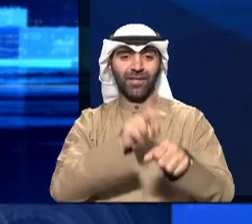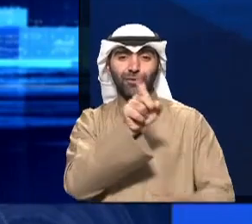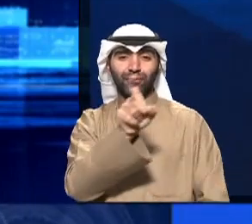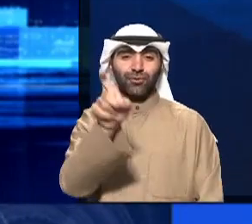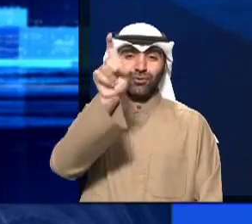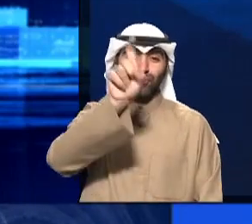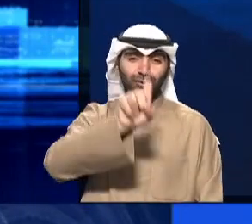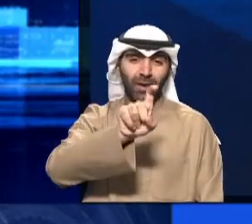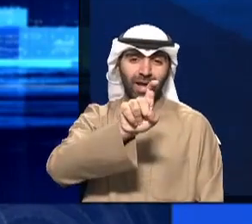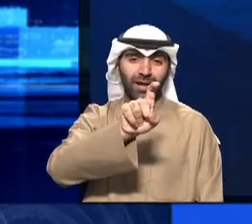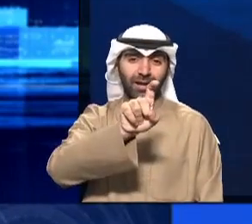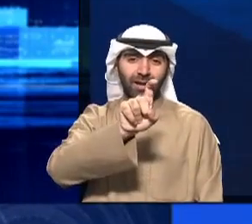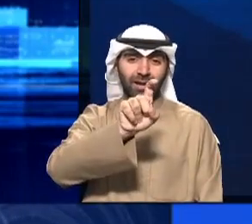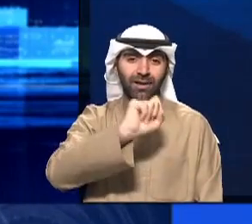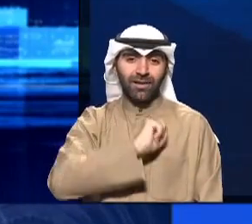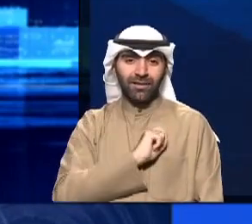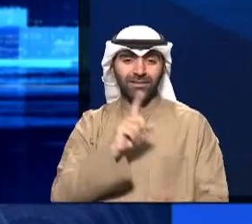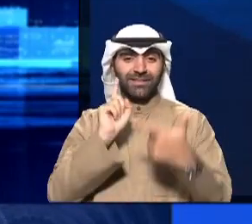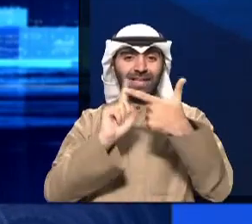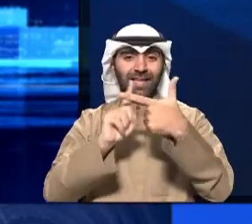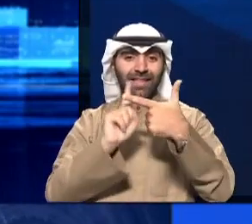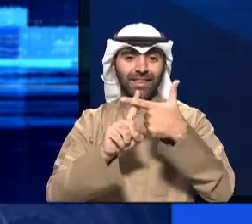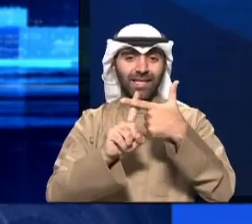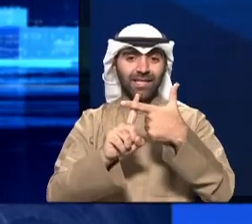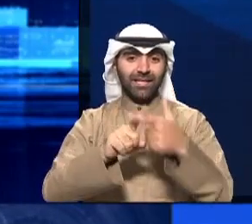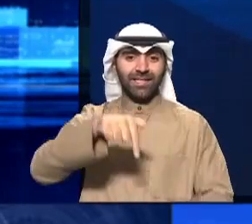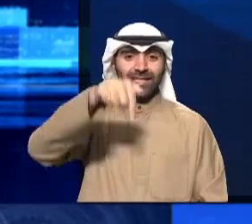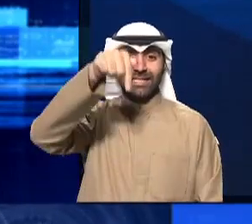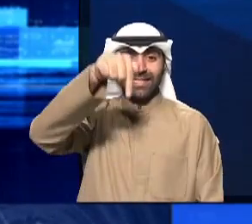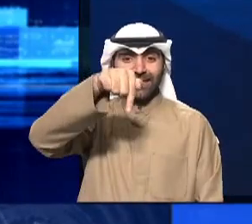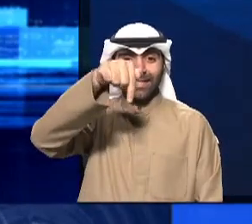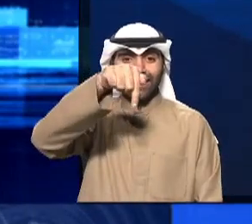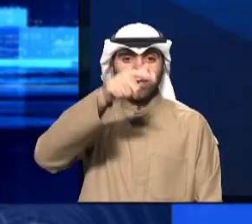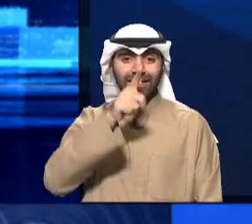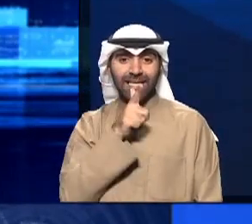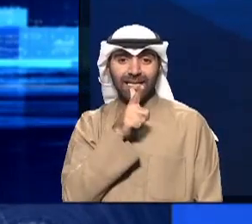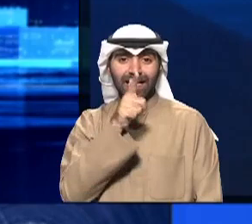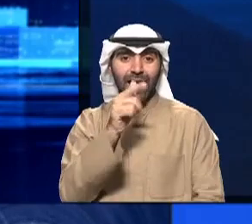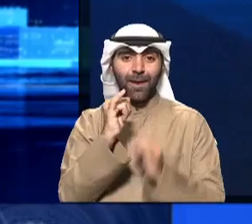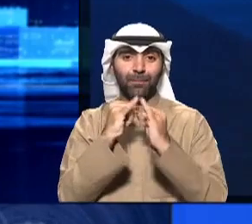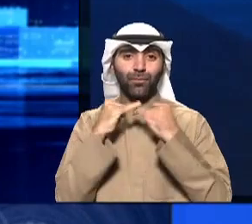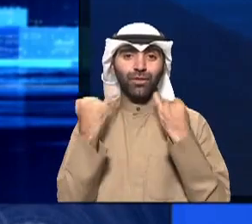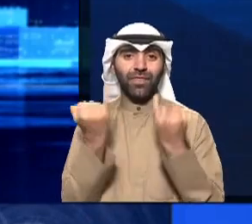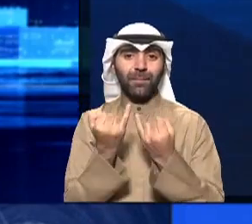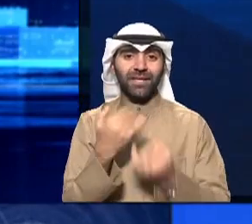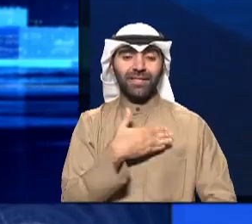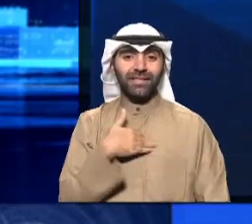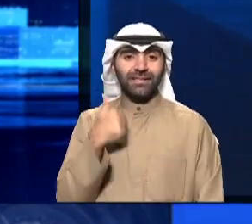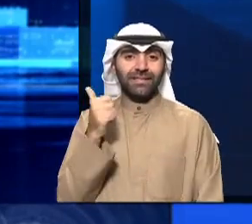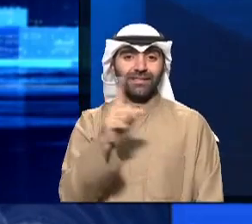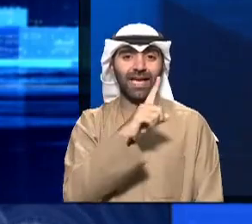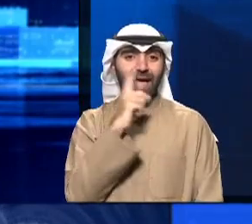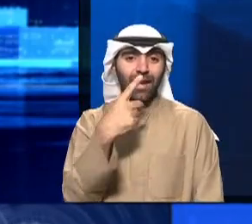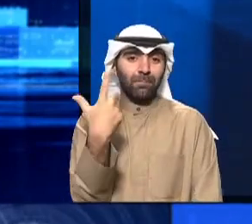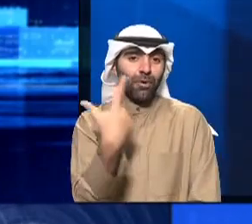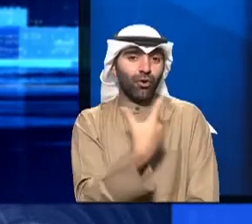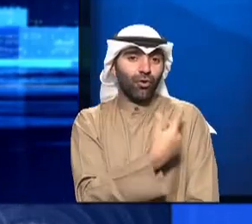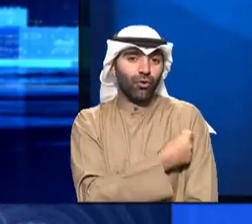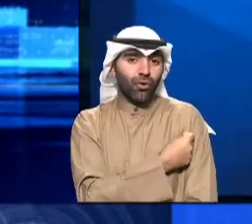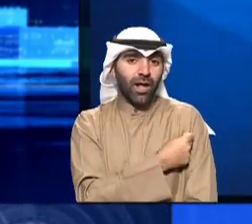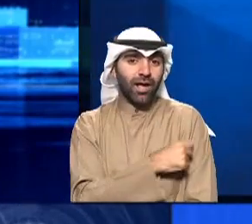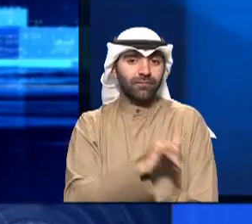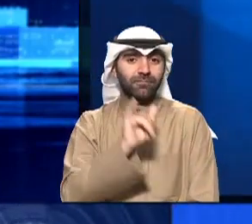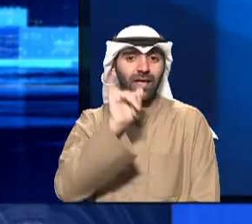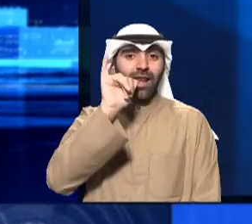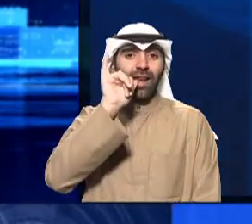تأكيد الصحة العالمية حول مأمونية أسترازينيكا. كيف رصدتم ردود الفعل مع الاستعداد لاستئناف التطعيم